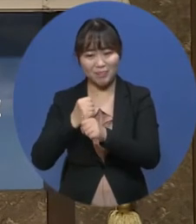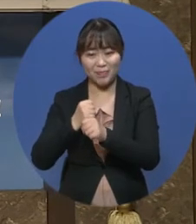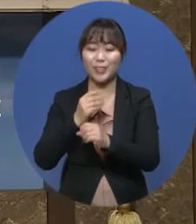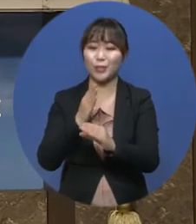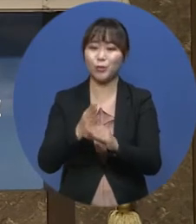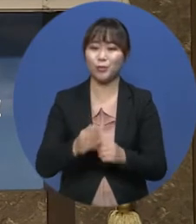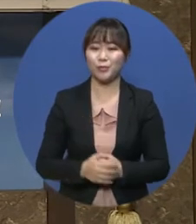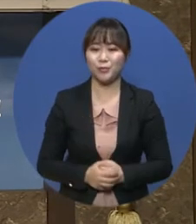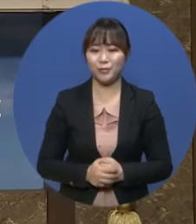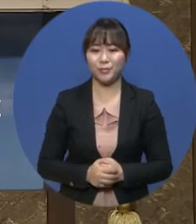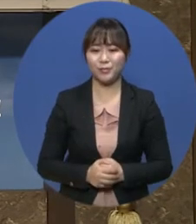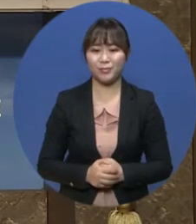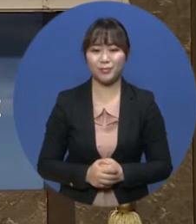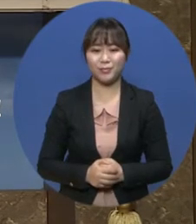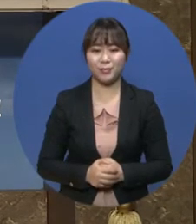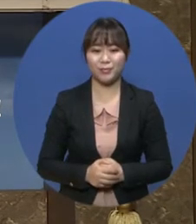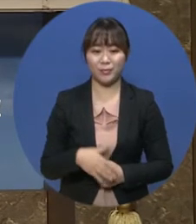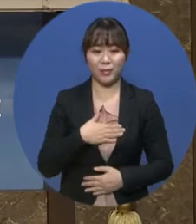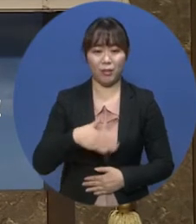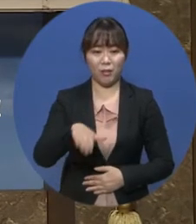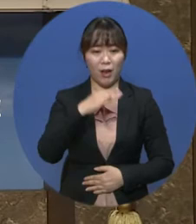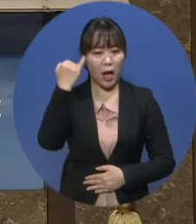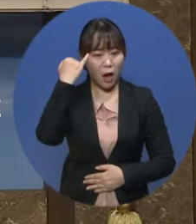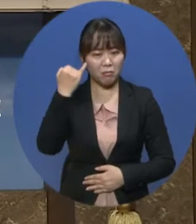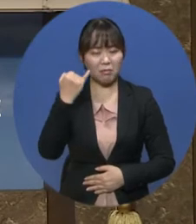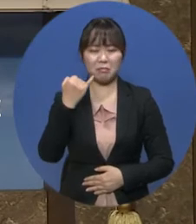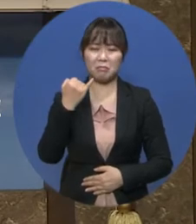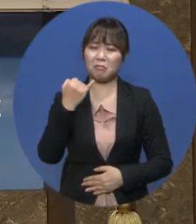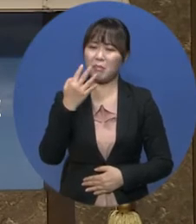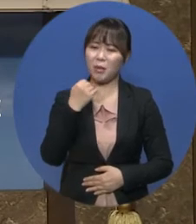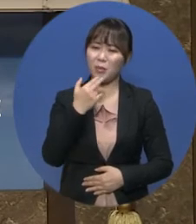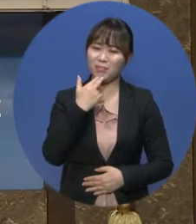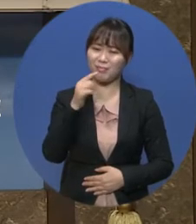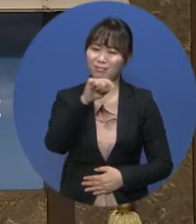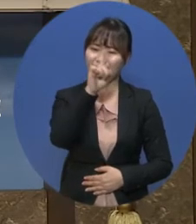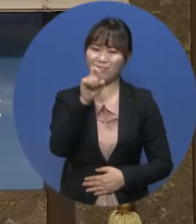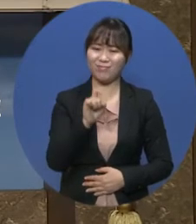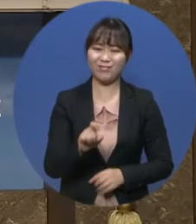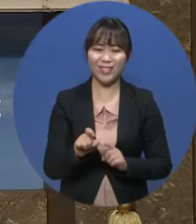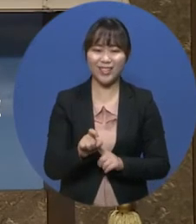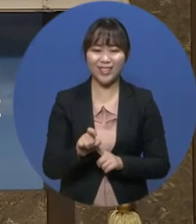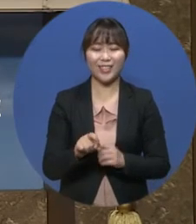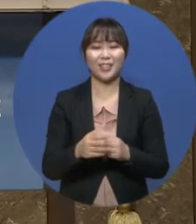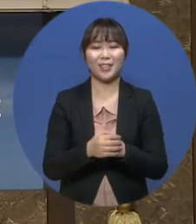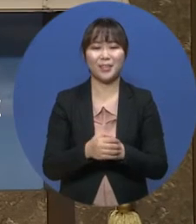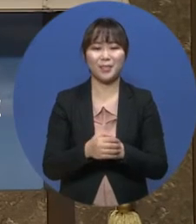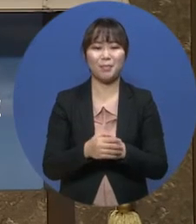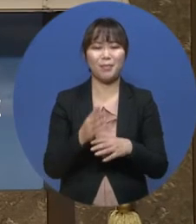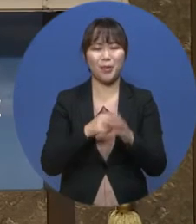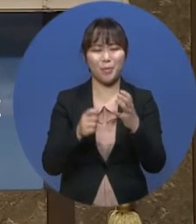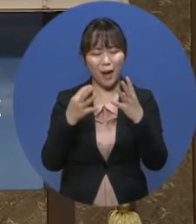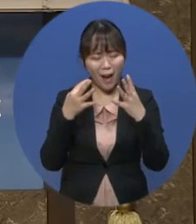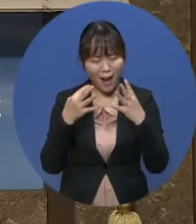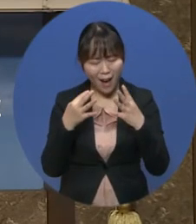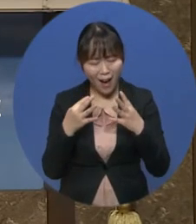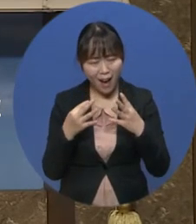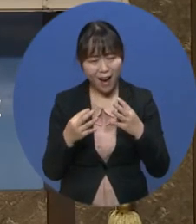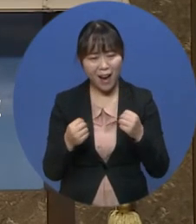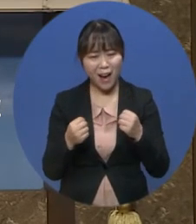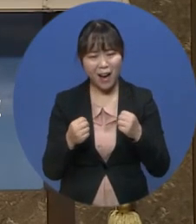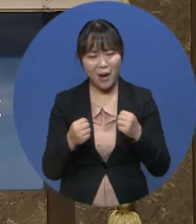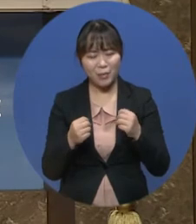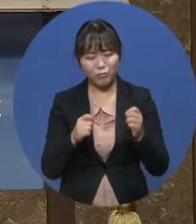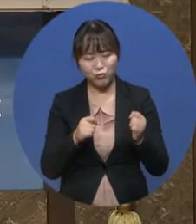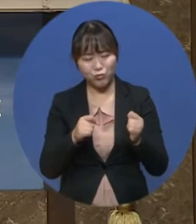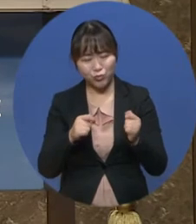예 저희들이 아이디어가 별로 없어서 그런지 아직 예 더 좀 활발하게 했으면 좋겠다는